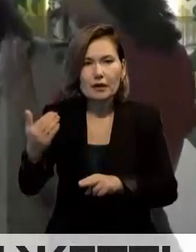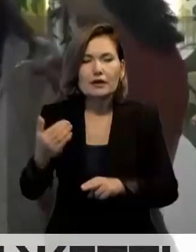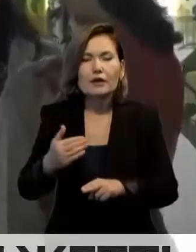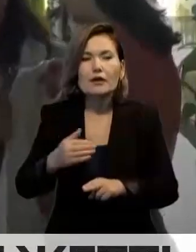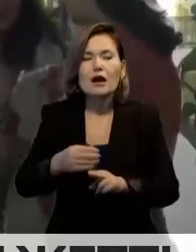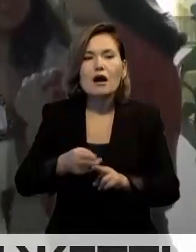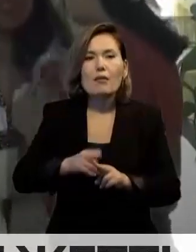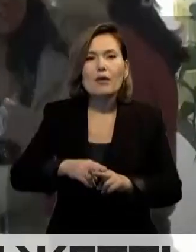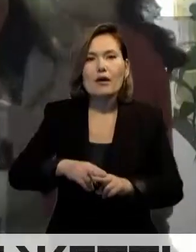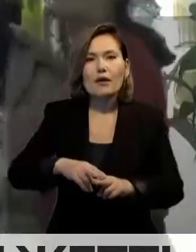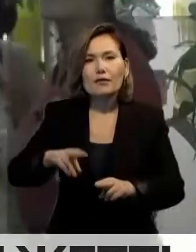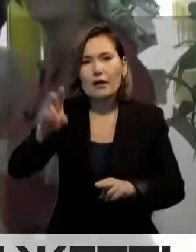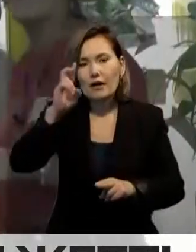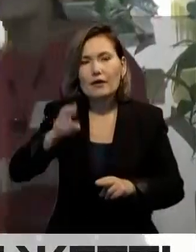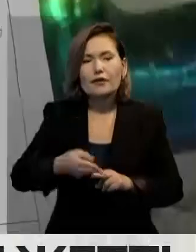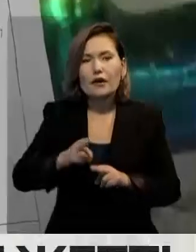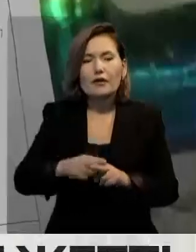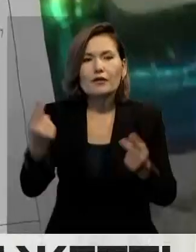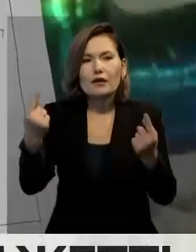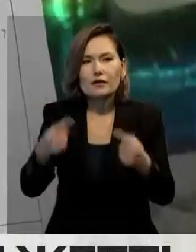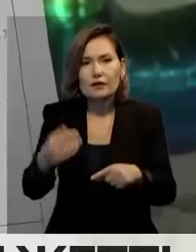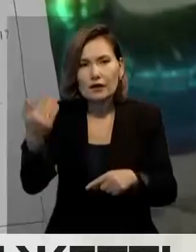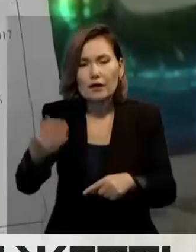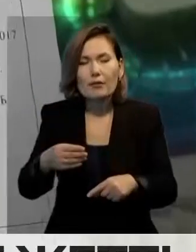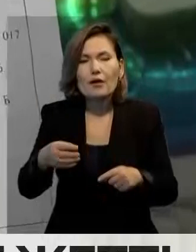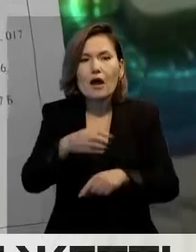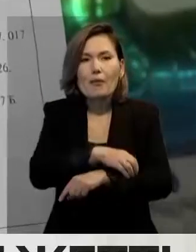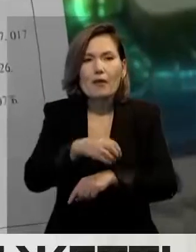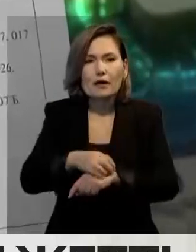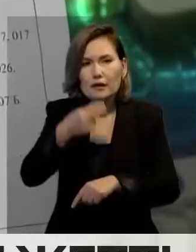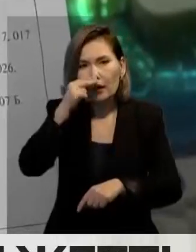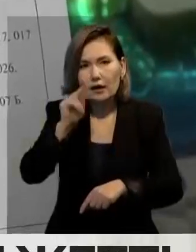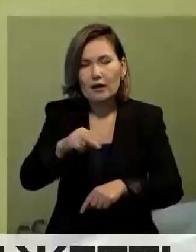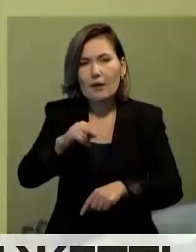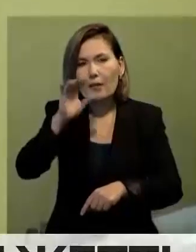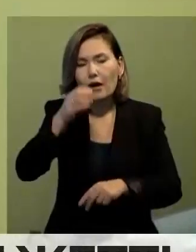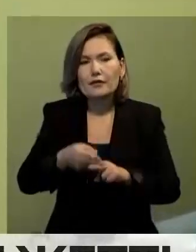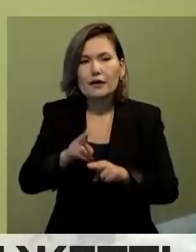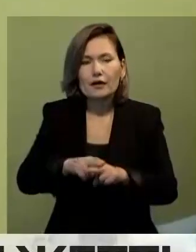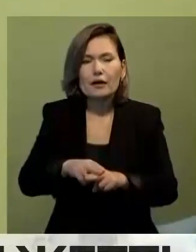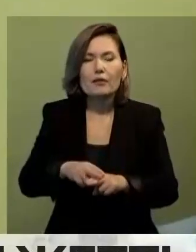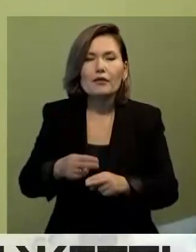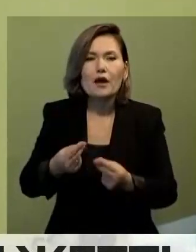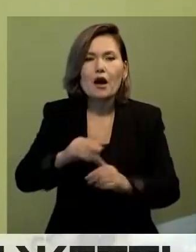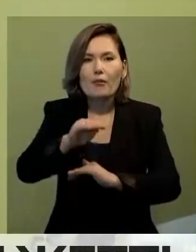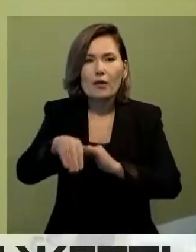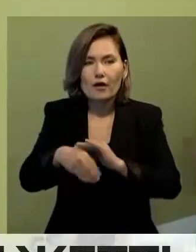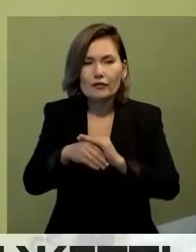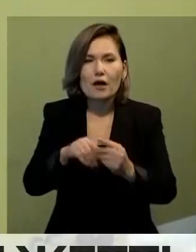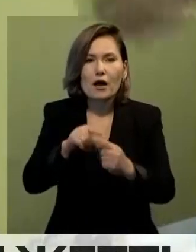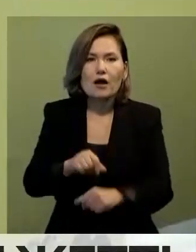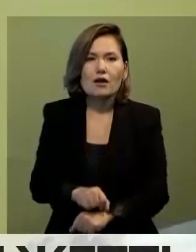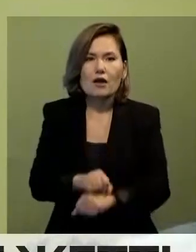сөзінше елдегі дағдарысқа кінәлі дәл осы партия екен. Соның кесірінен Болгарияда саяси толқулар, сыбайлас жемқорлыққа қатысты жанжалдар